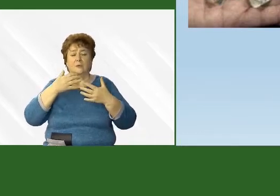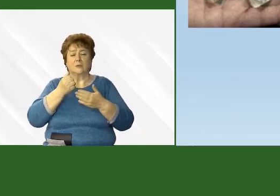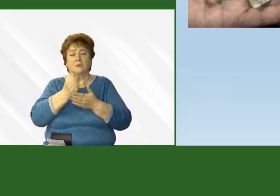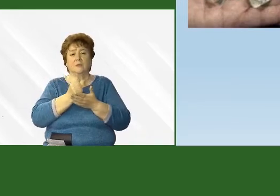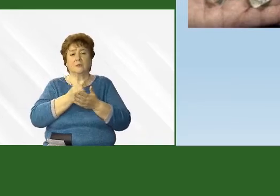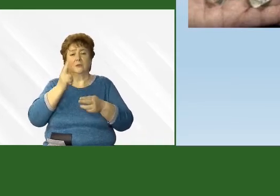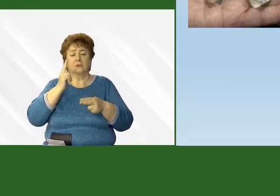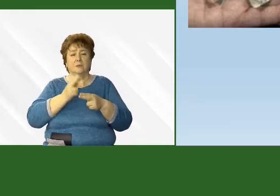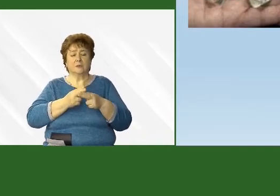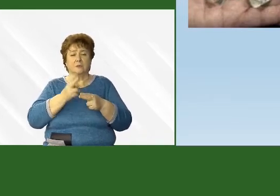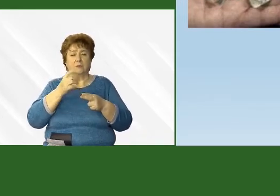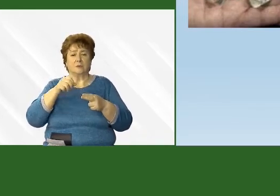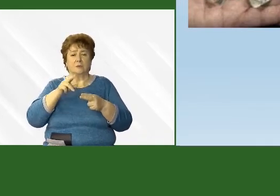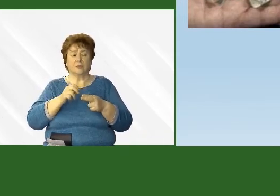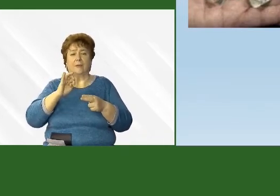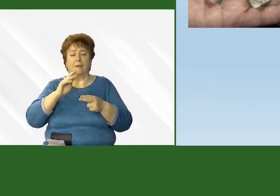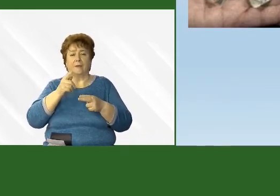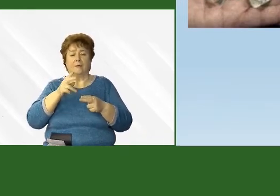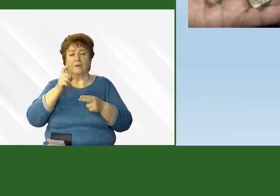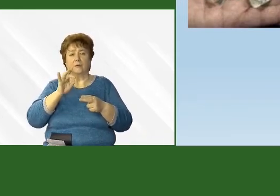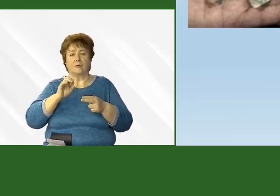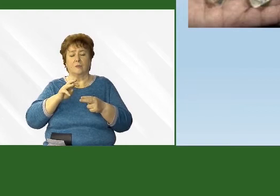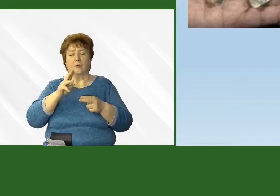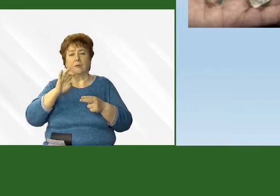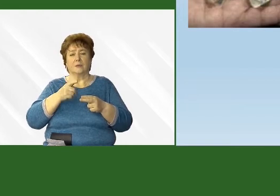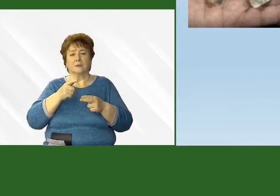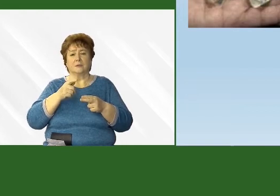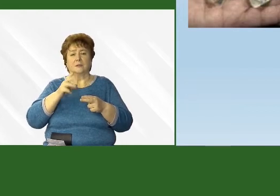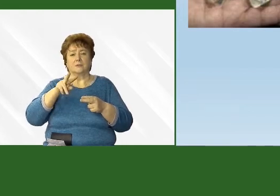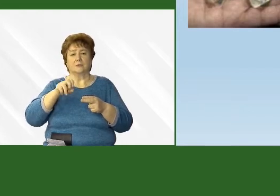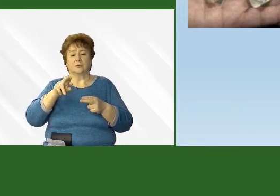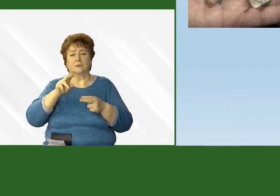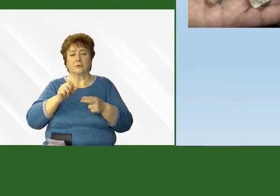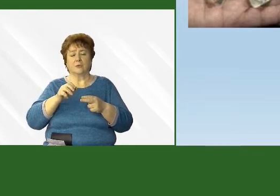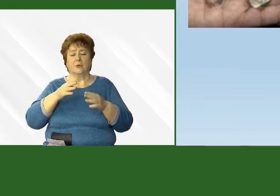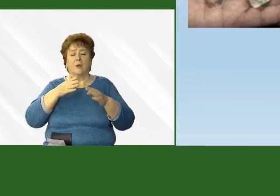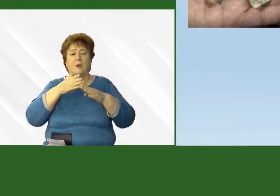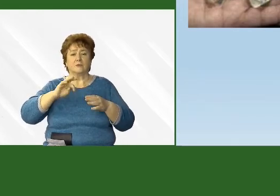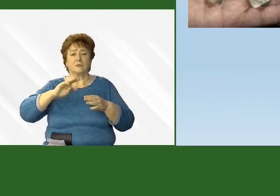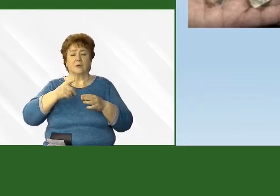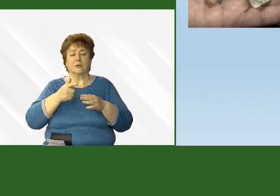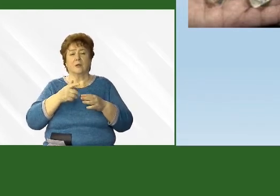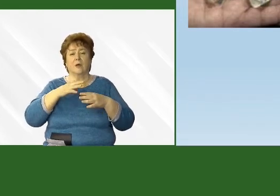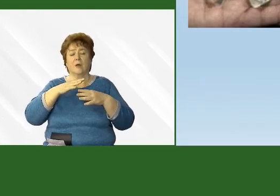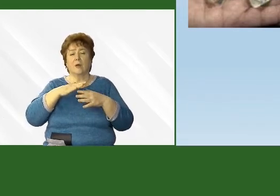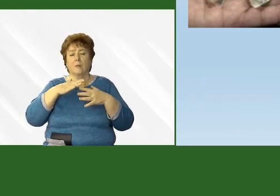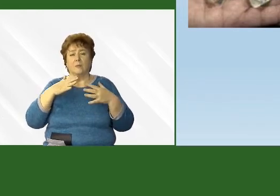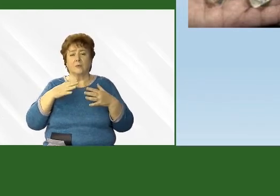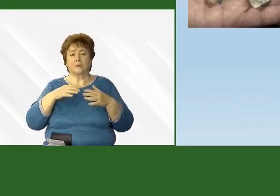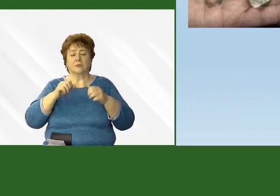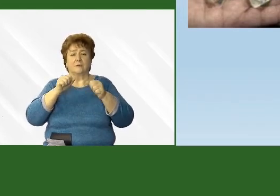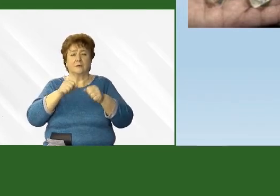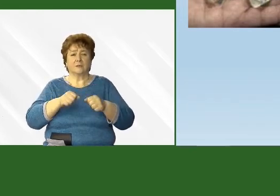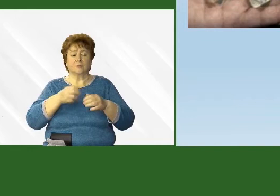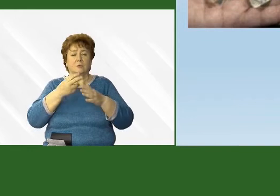залежи железной руды, никеля, хрома, меди, слюды, горного хрусталя. Большая вероятность